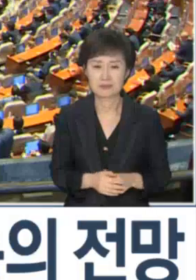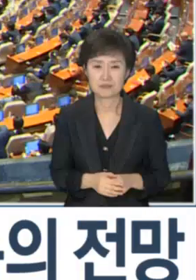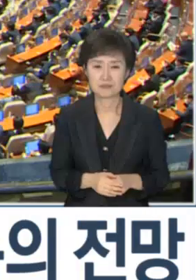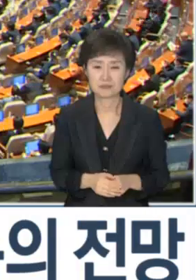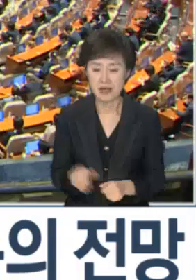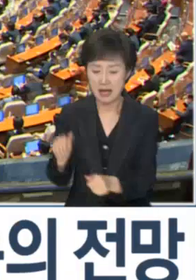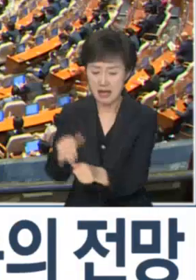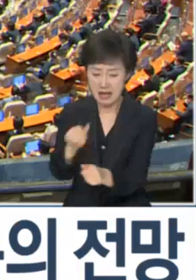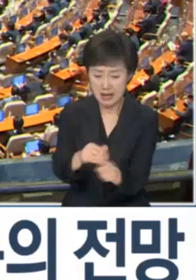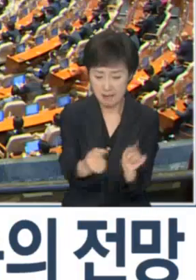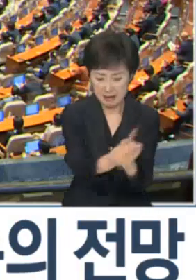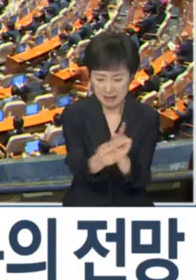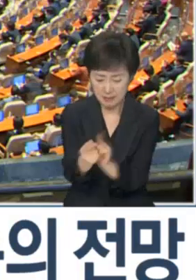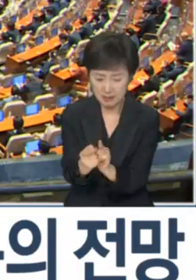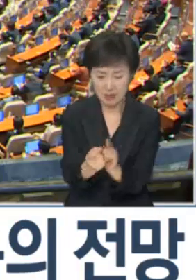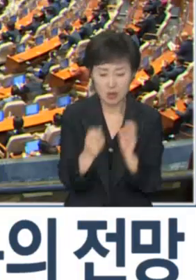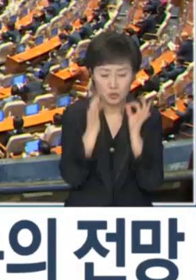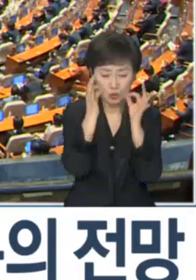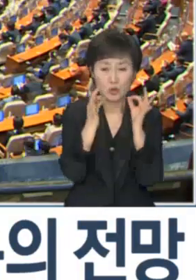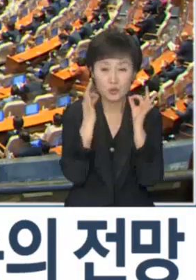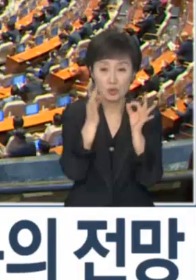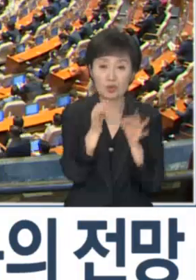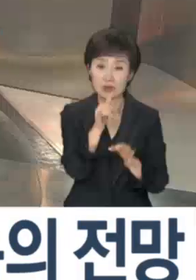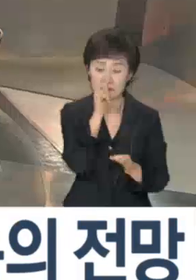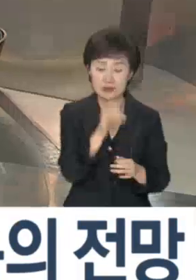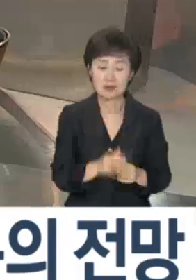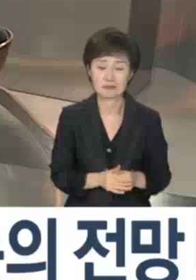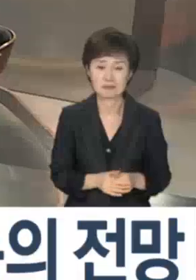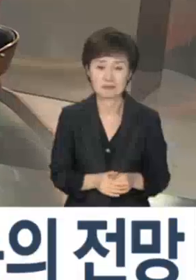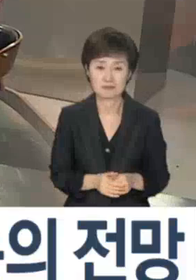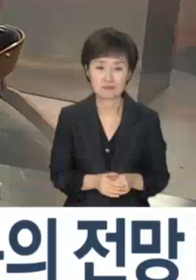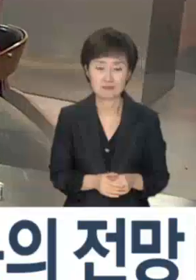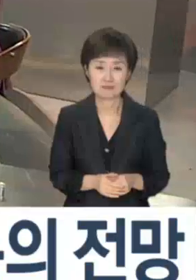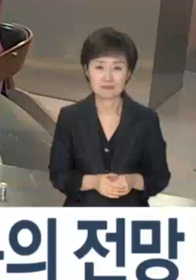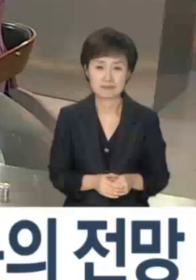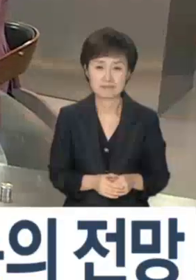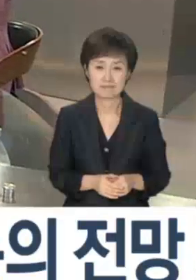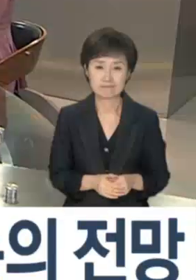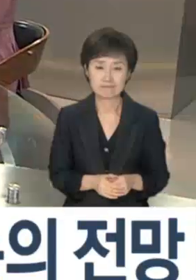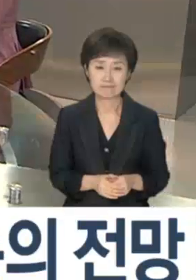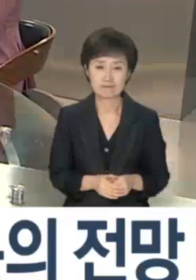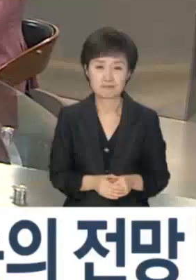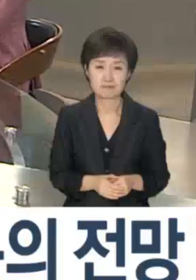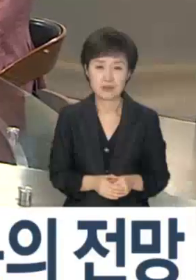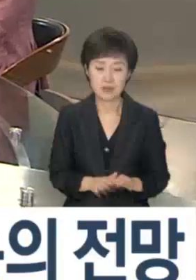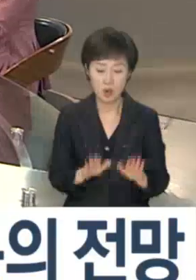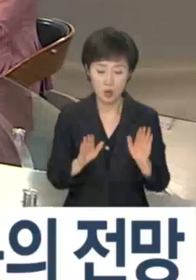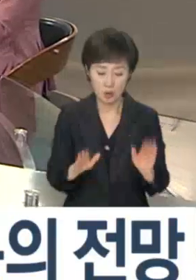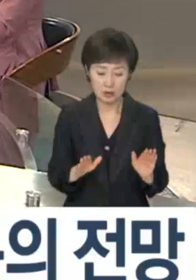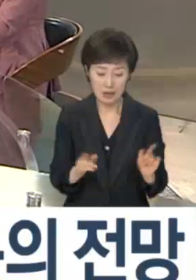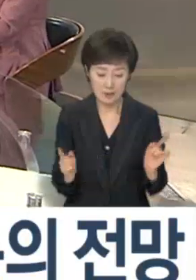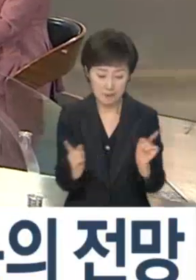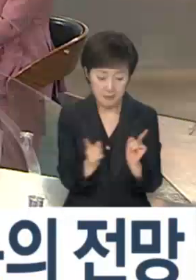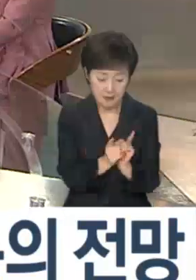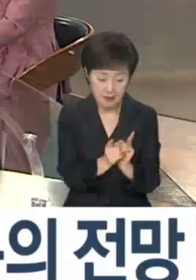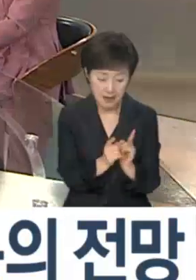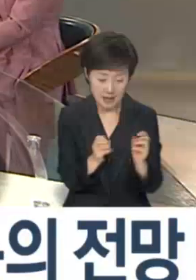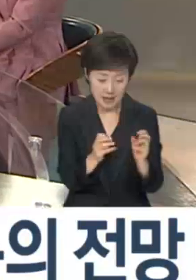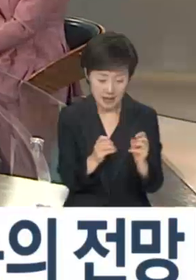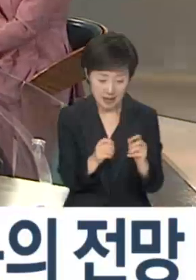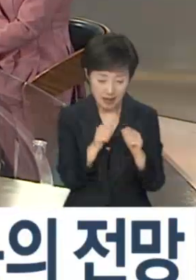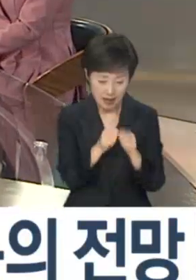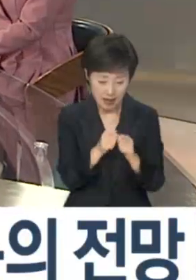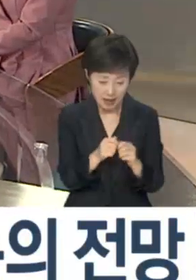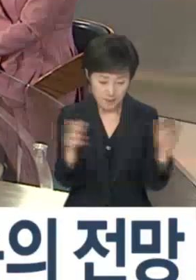수밖에 없다고 생각이 듭니다. 네, 구도적인 측면에서 이번 회동을 해석해 주셨고 다만 오늘 당장 회동을 통해서 뭔가